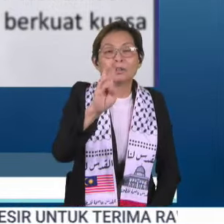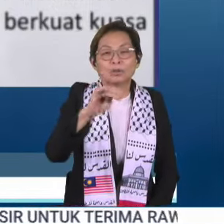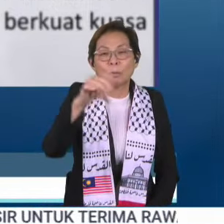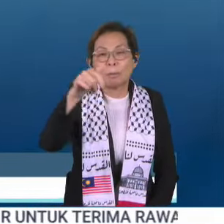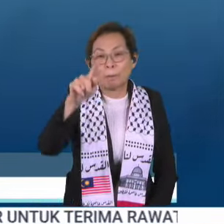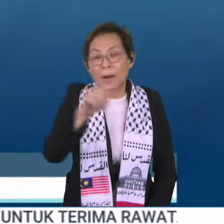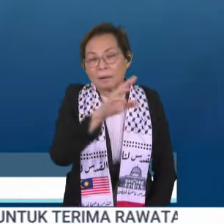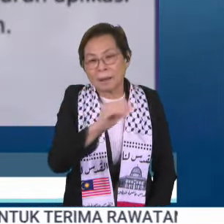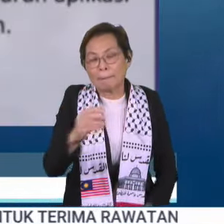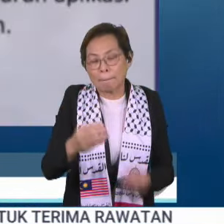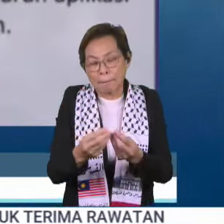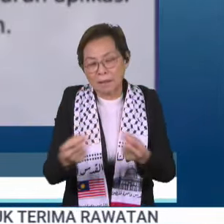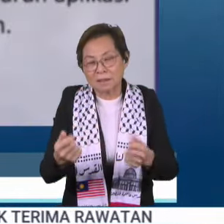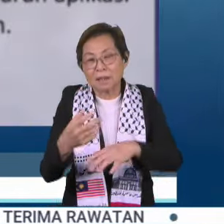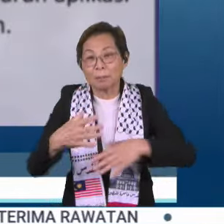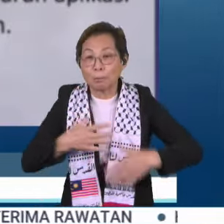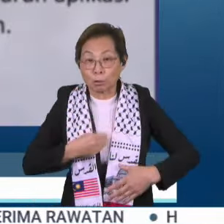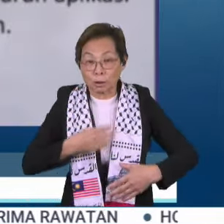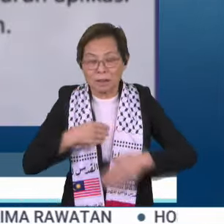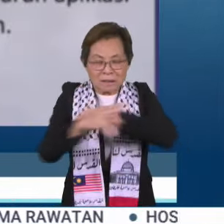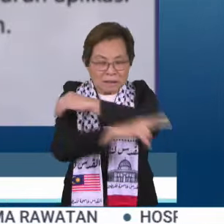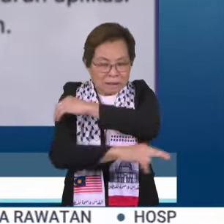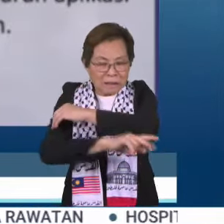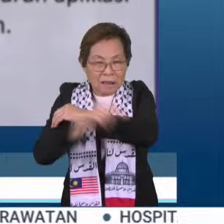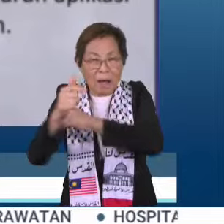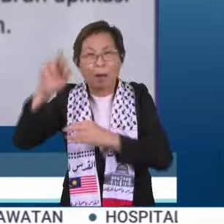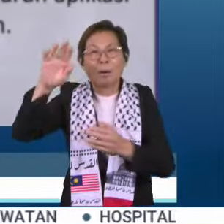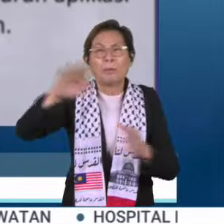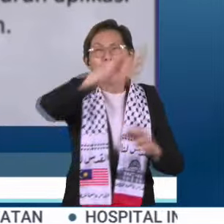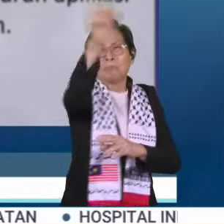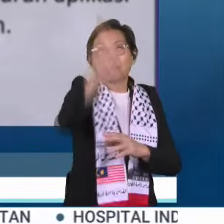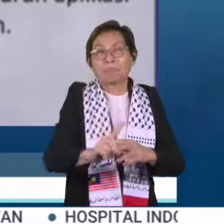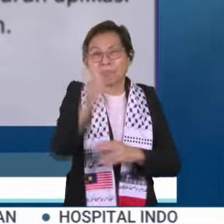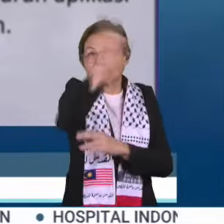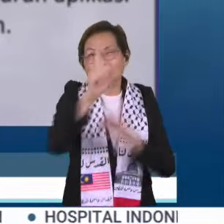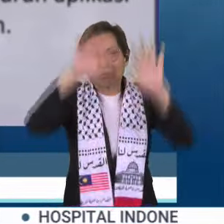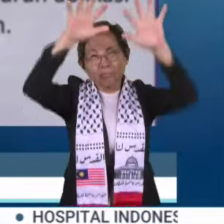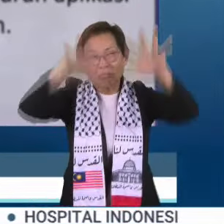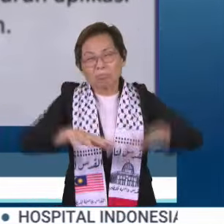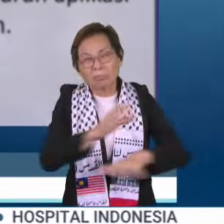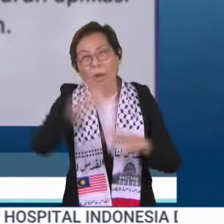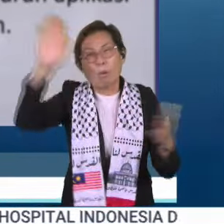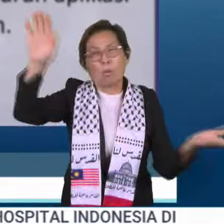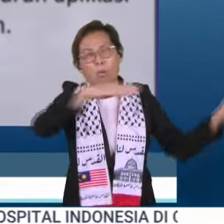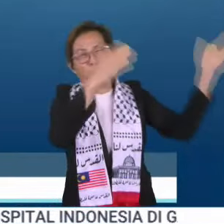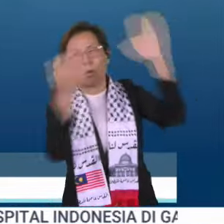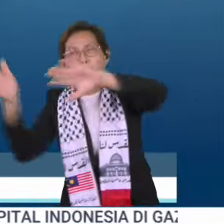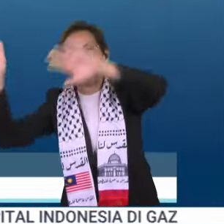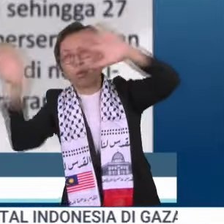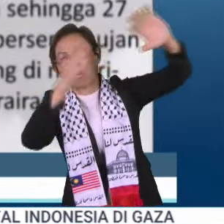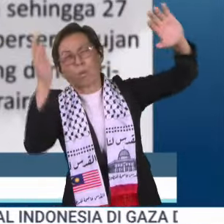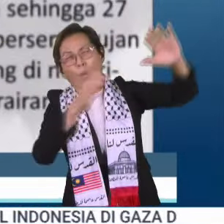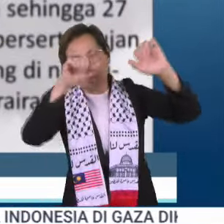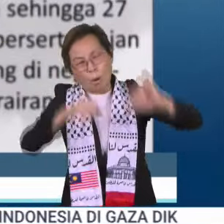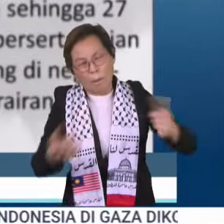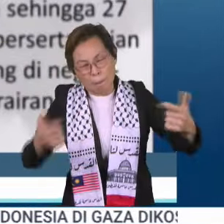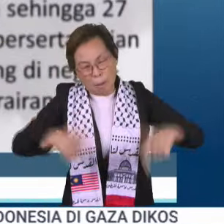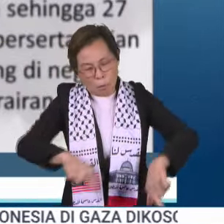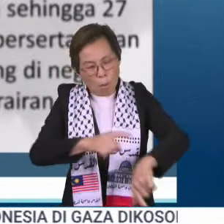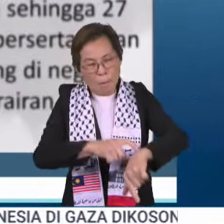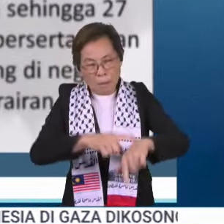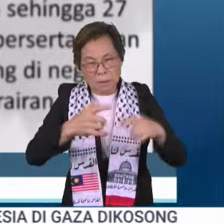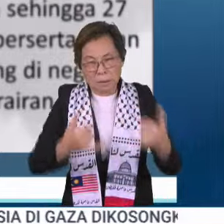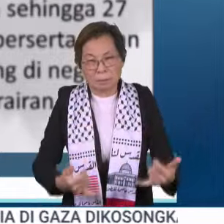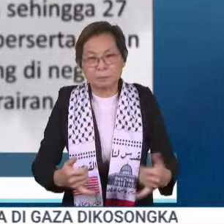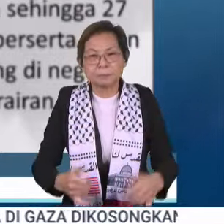pasir putih Sementara itu di negeri-negeri lain ribut petir beserta hujan lebat dan angin kencang masih berpotensi berlaku dalam tempoh